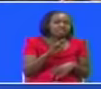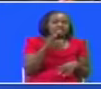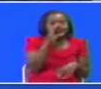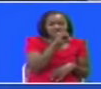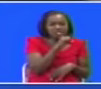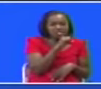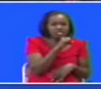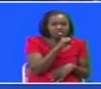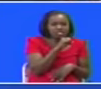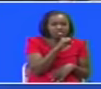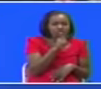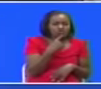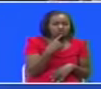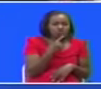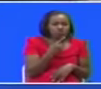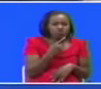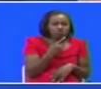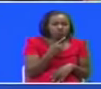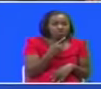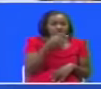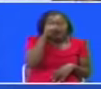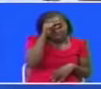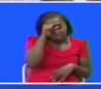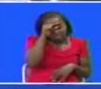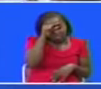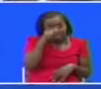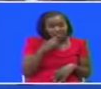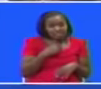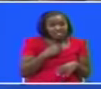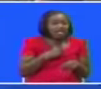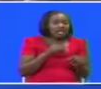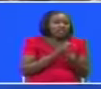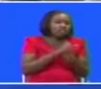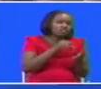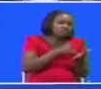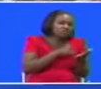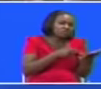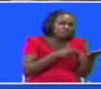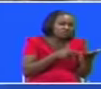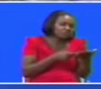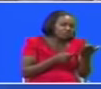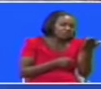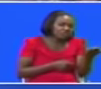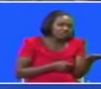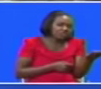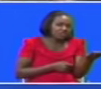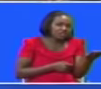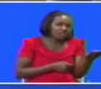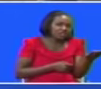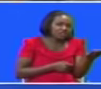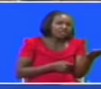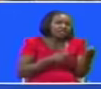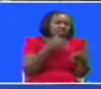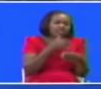hizo. So kwa hivyo serikali imepatia a lot of investment katika hizo teknolojia ziko, ziko mahospitali